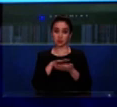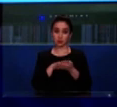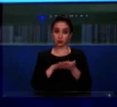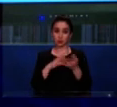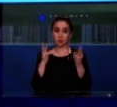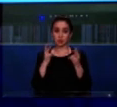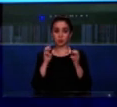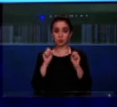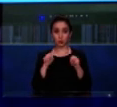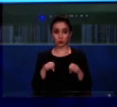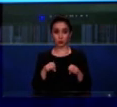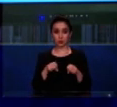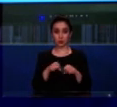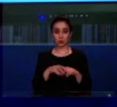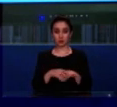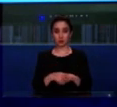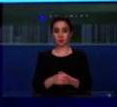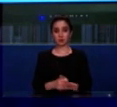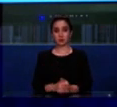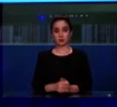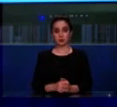ettirishingiz mumkin.